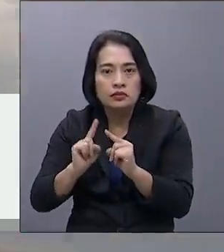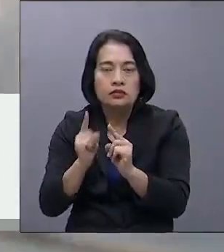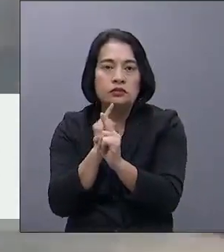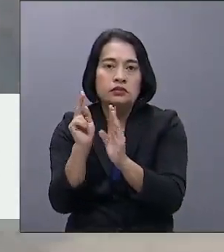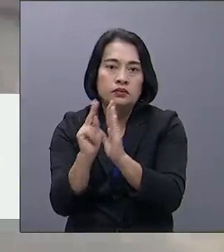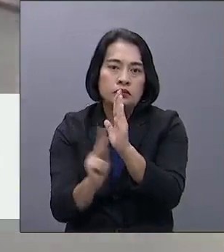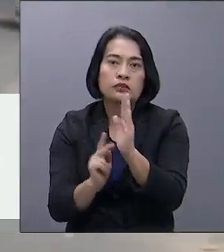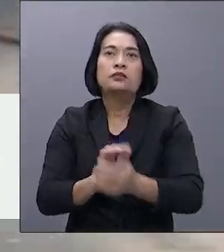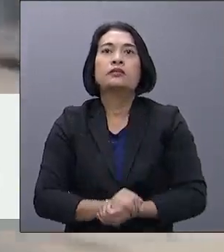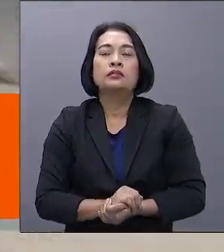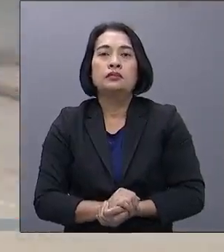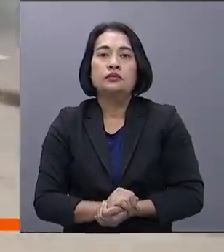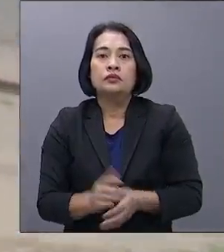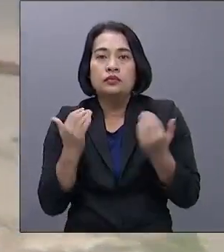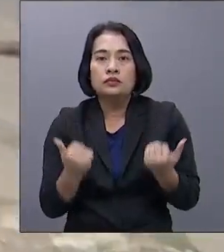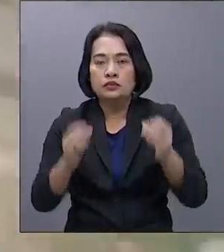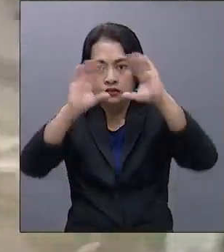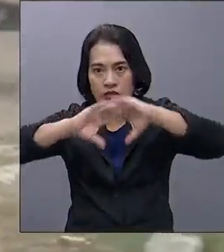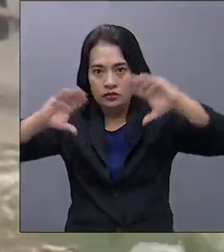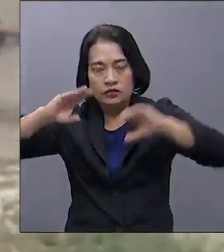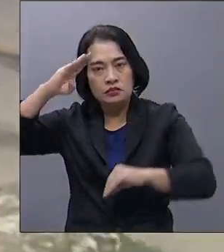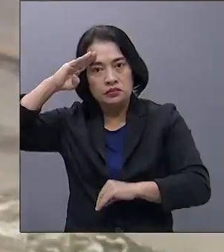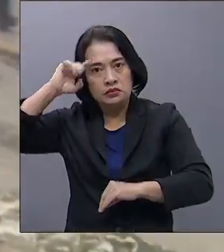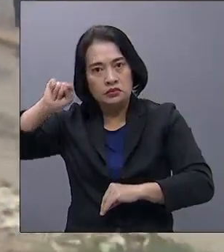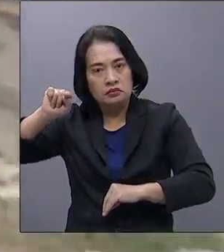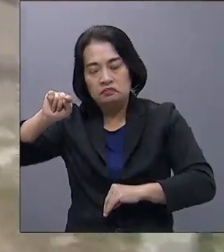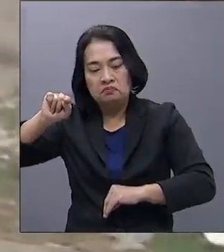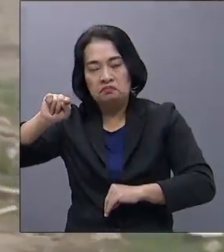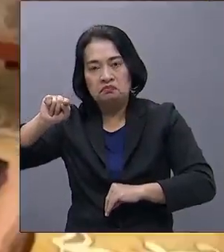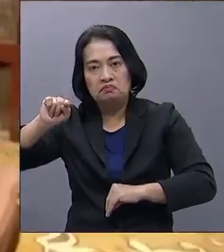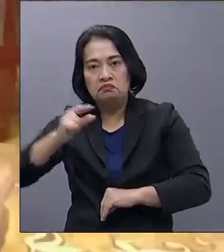ายตาของชาวเมียนมารัฐบาลทหารไม่มีความชอบธรรม